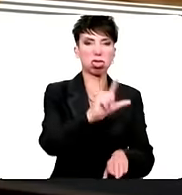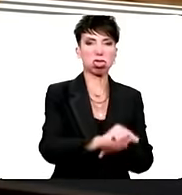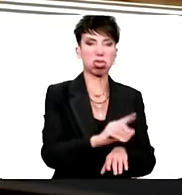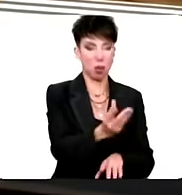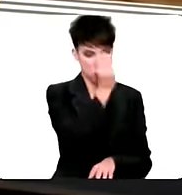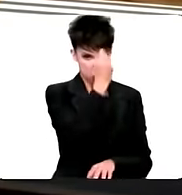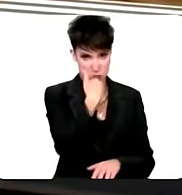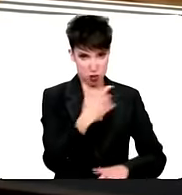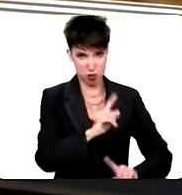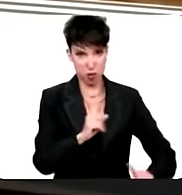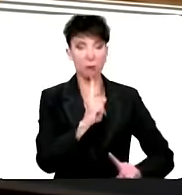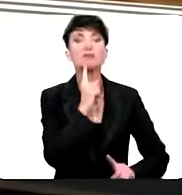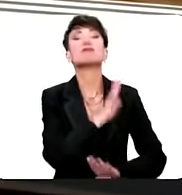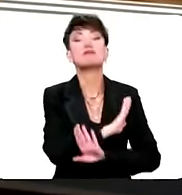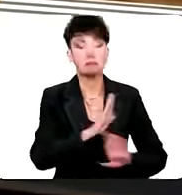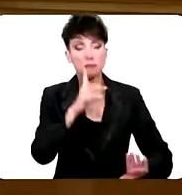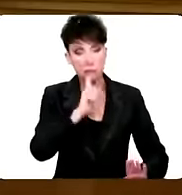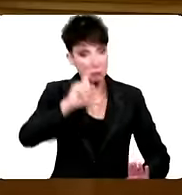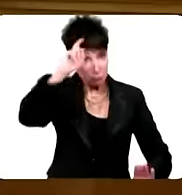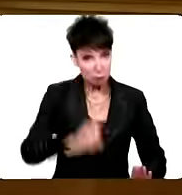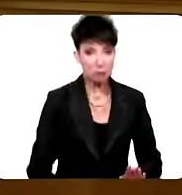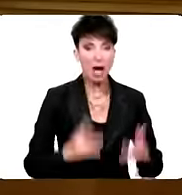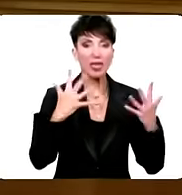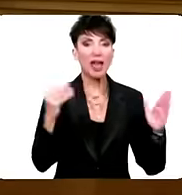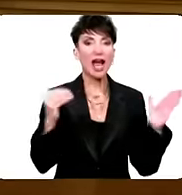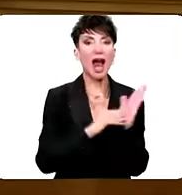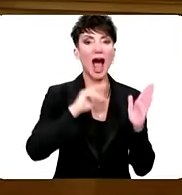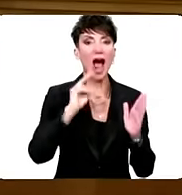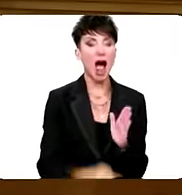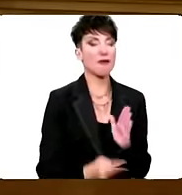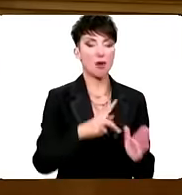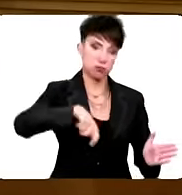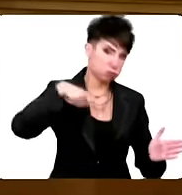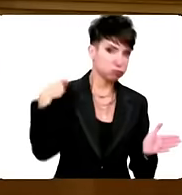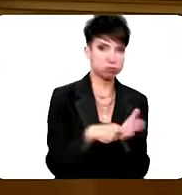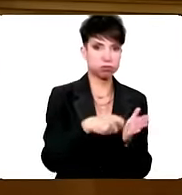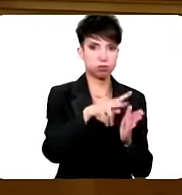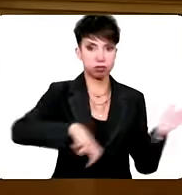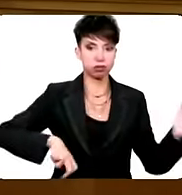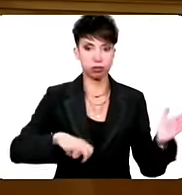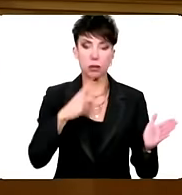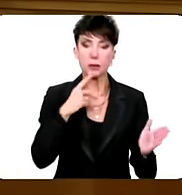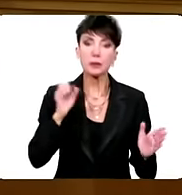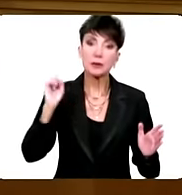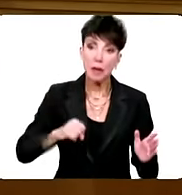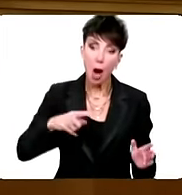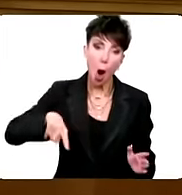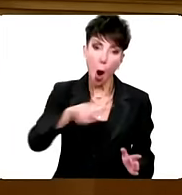και θα μπω και στην μια εισαγωγική παρατήρηση. Δεν είμαστε εδώ για τα εύκολα και τα ευχάριστα.